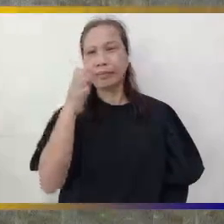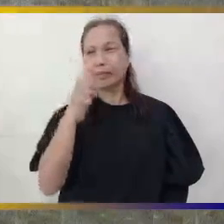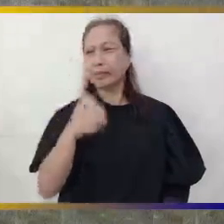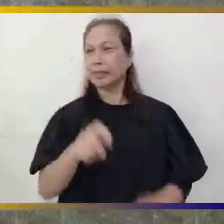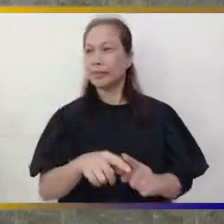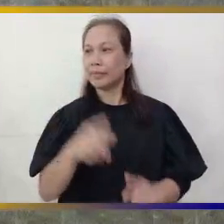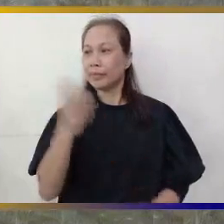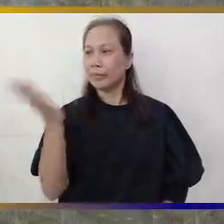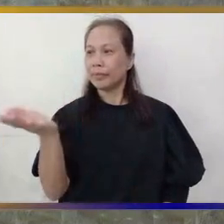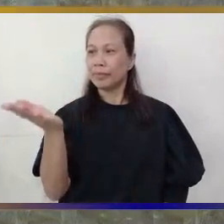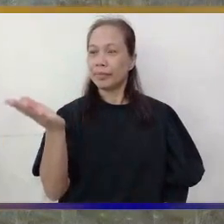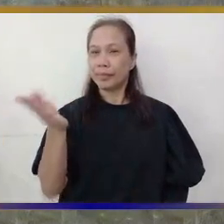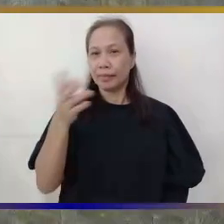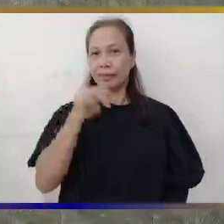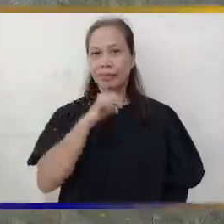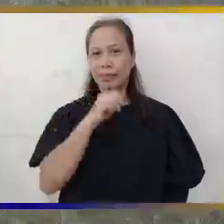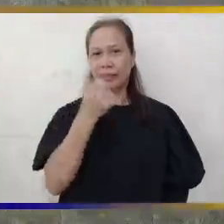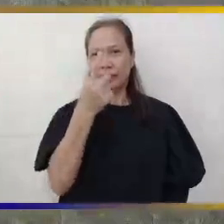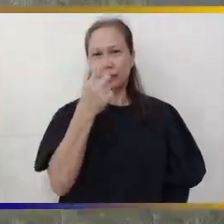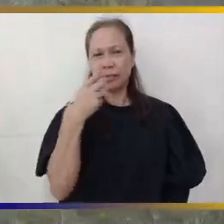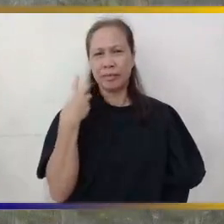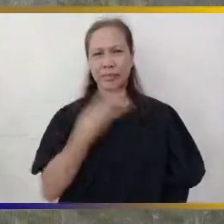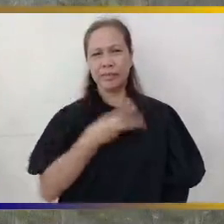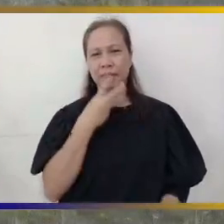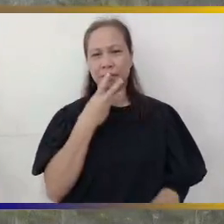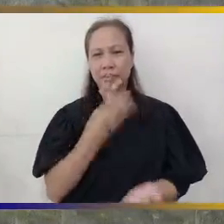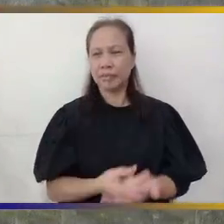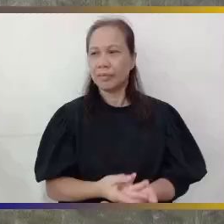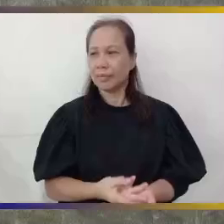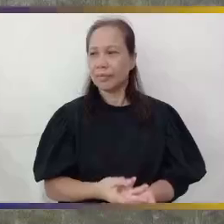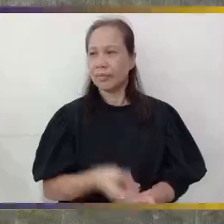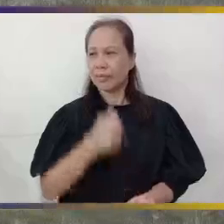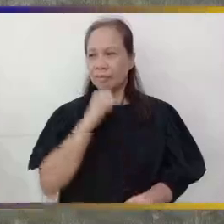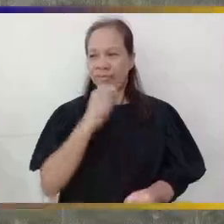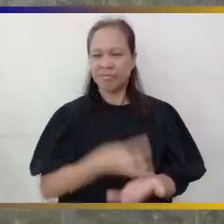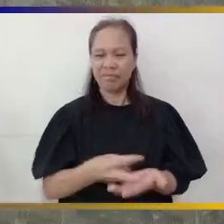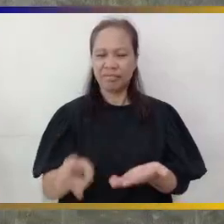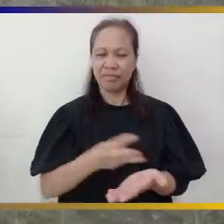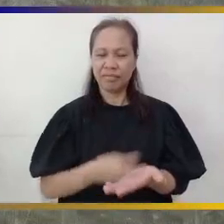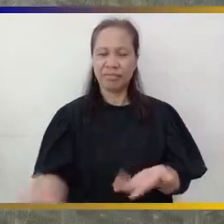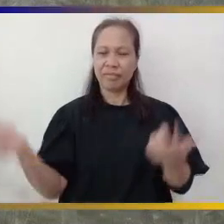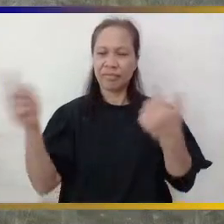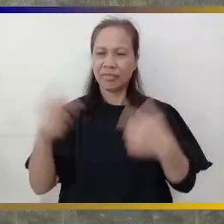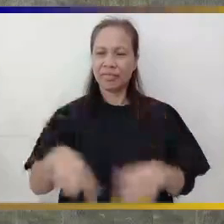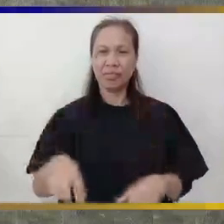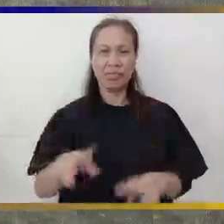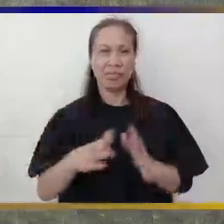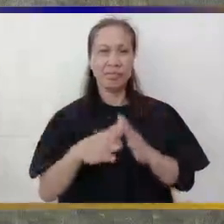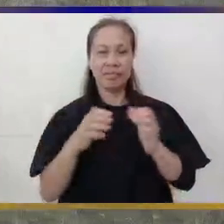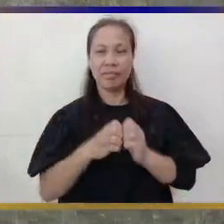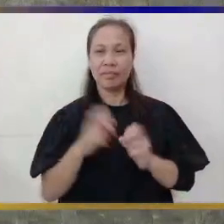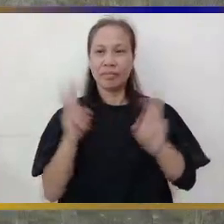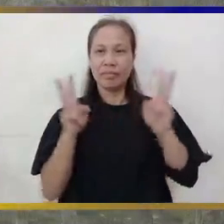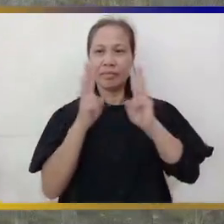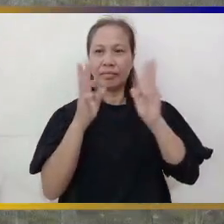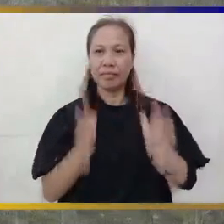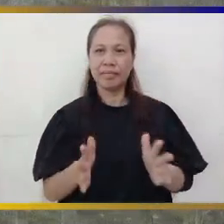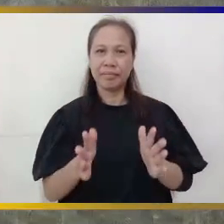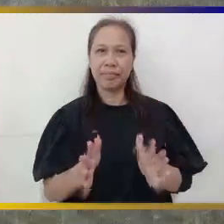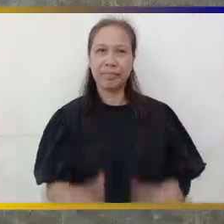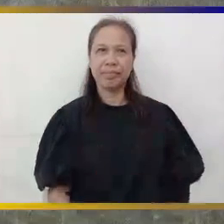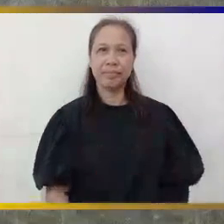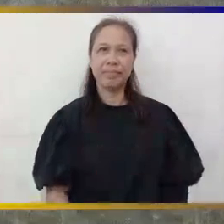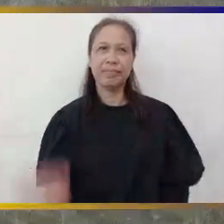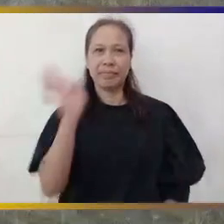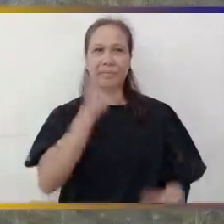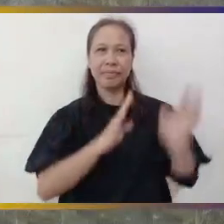Unawain po natin Hwag ho natin sayangin ang pagpunta po natin dito maging sa mga bisita po namin ano po so ang